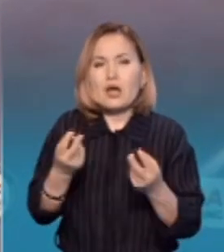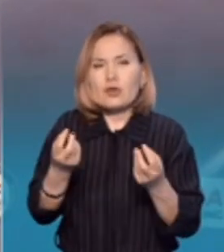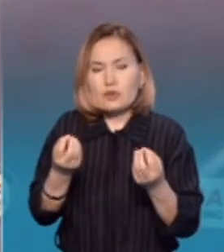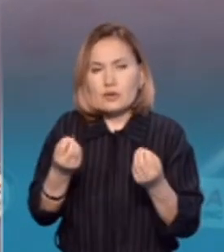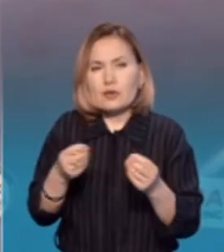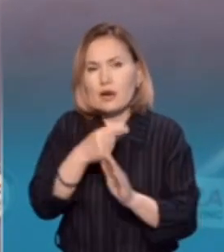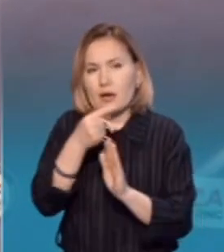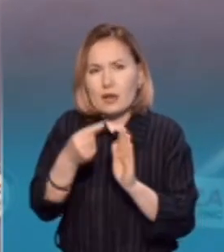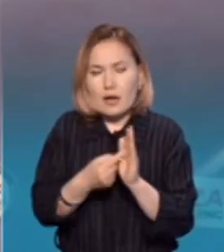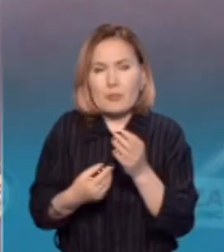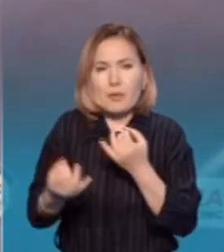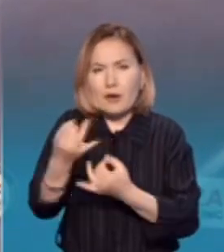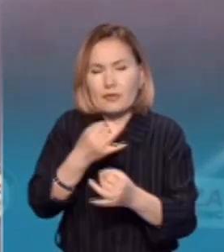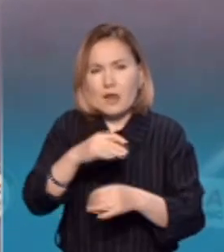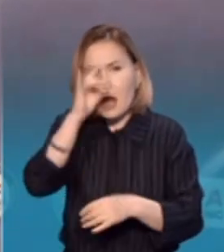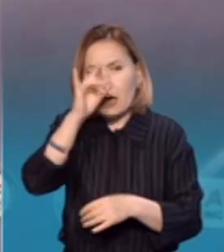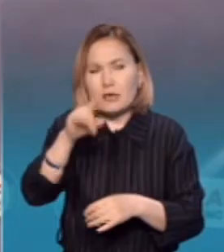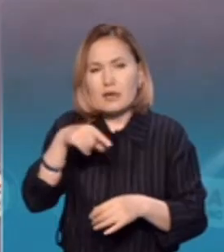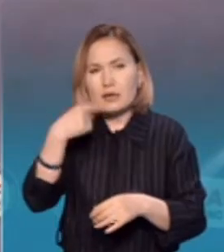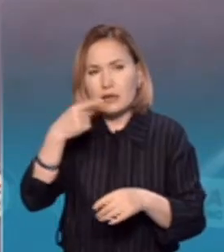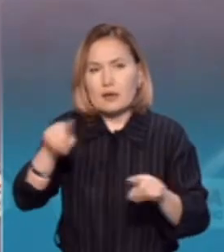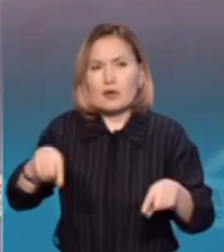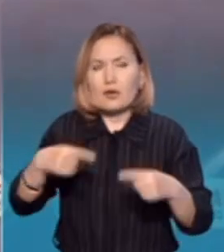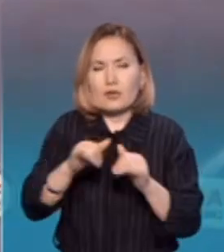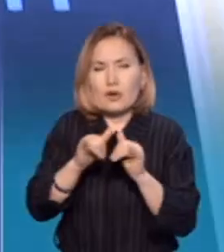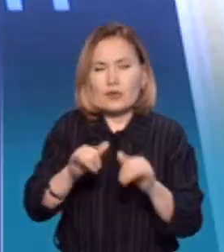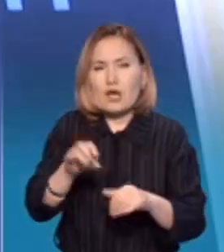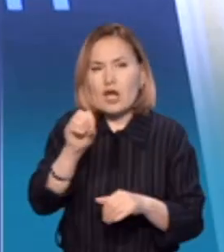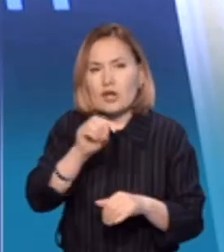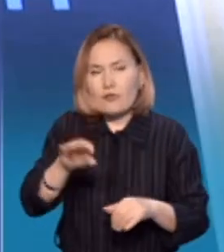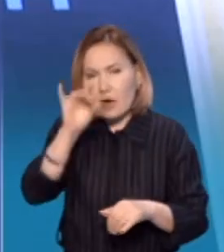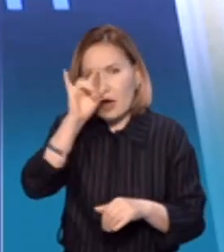мәселелердің ішінде ана тілі мәселесі де Еуропа қазақтарын толғандырады екен.